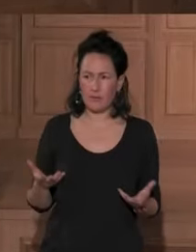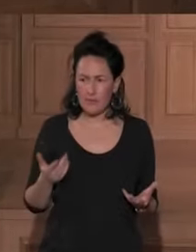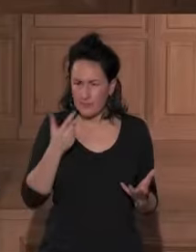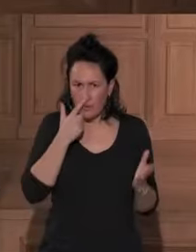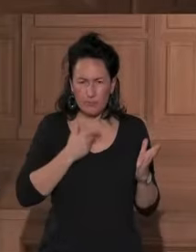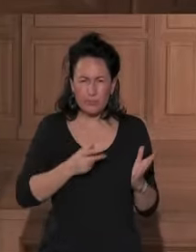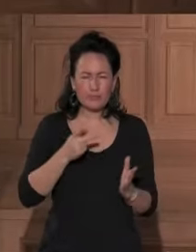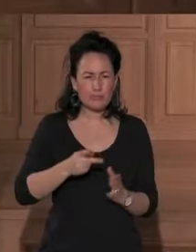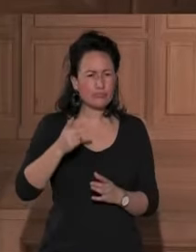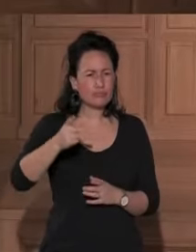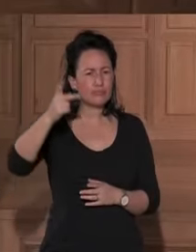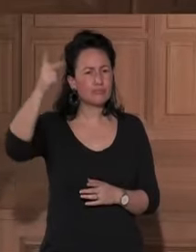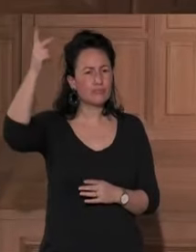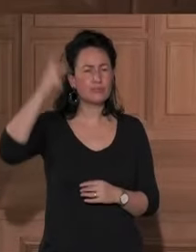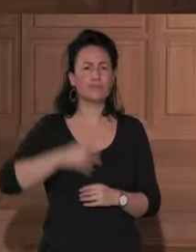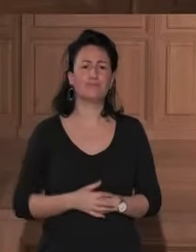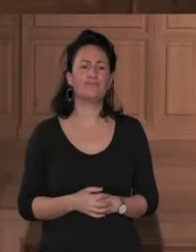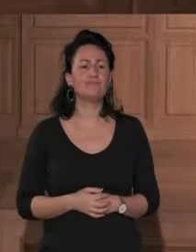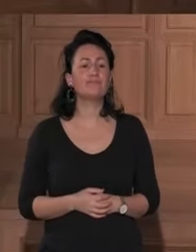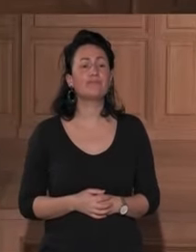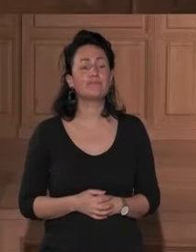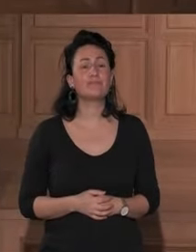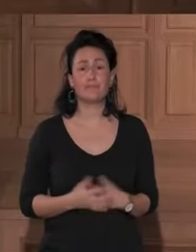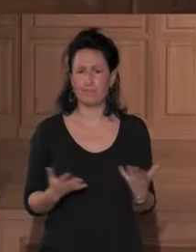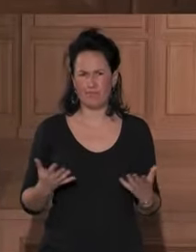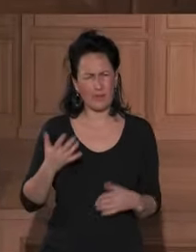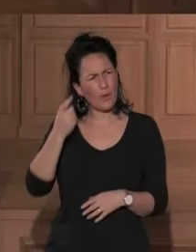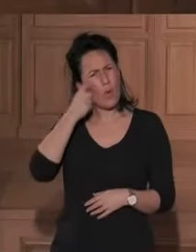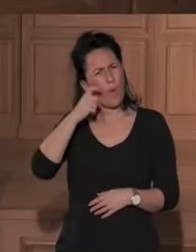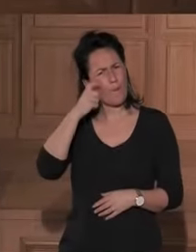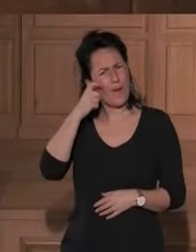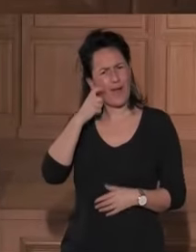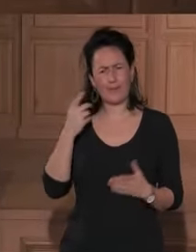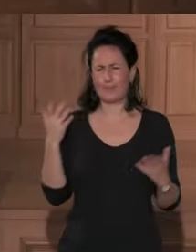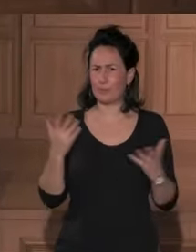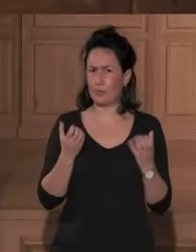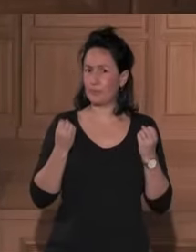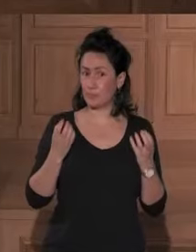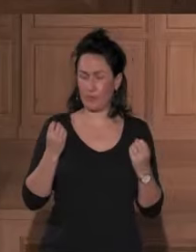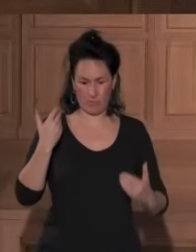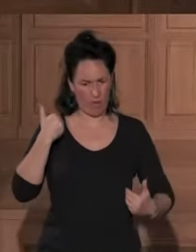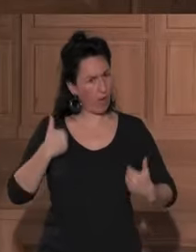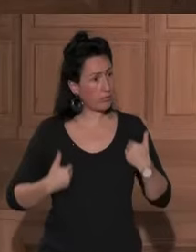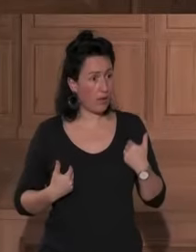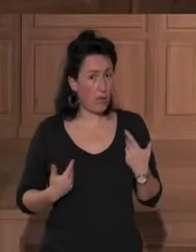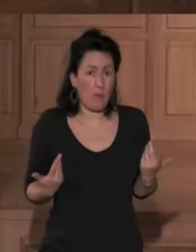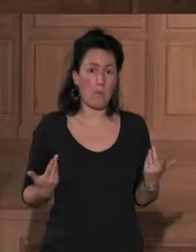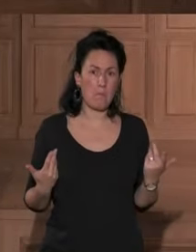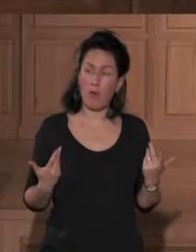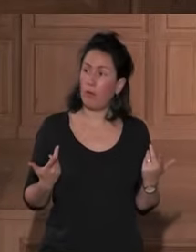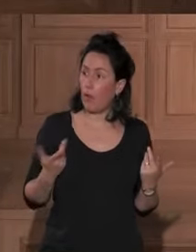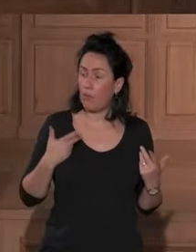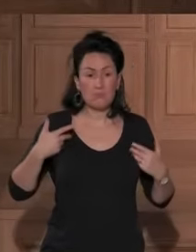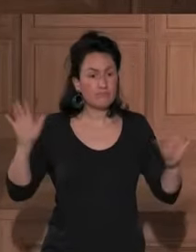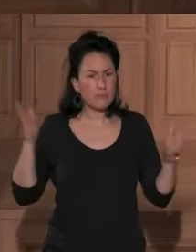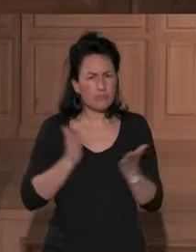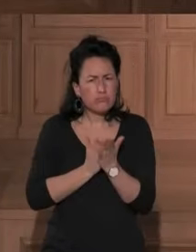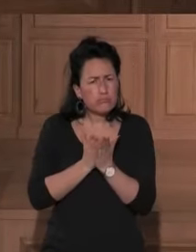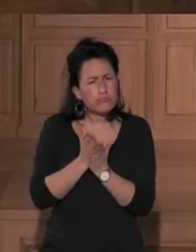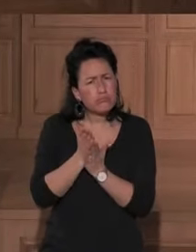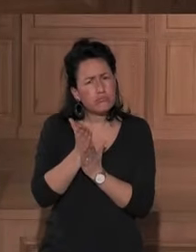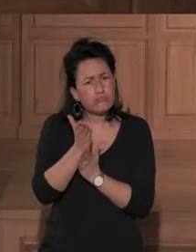et je le pose parce qu'on a souvent l'expérience sur le CH, que finalement, le handicap traverse tous ces mondes-là et qu'il est un facteur de rencontre